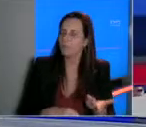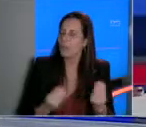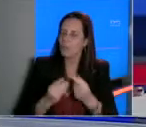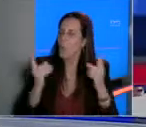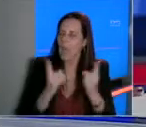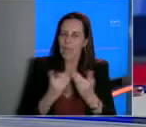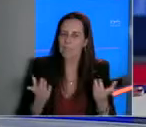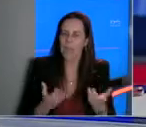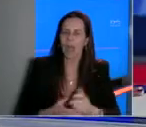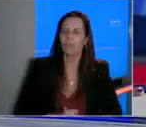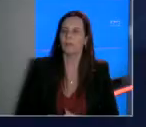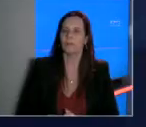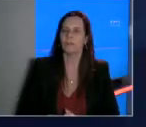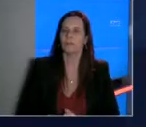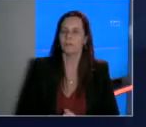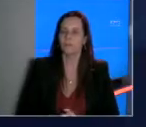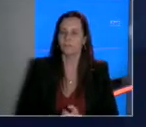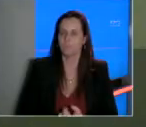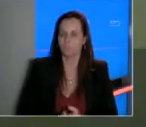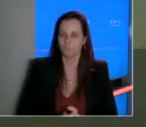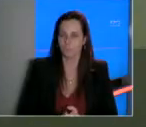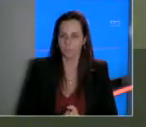קצר לערב ואז שאלה ראשונה.